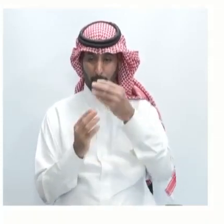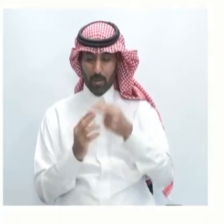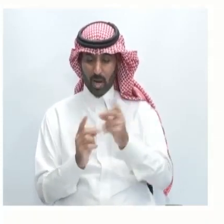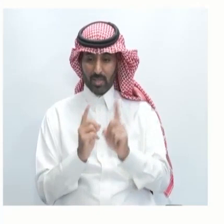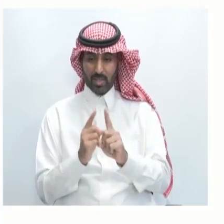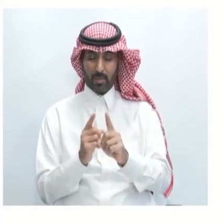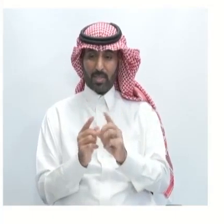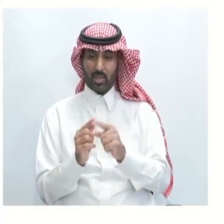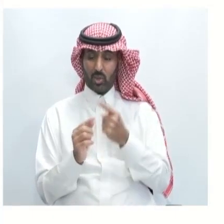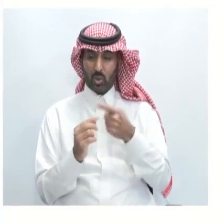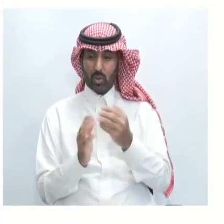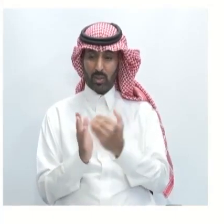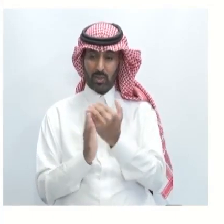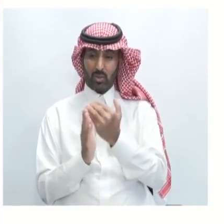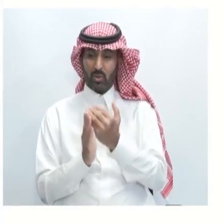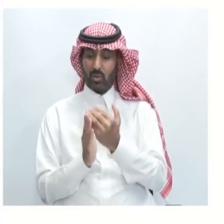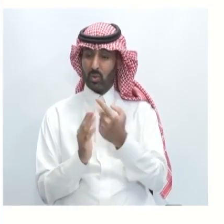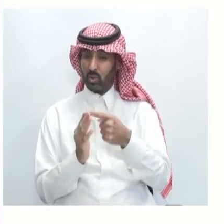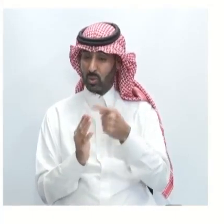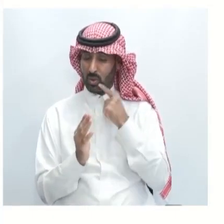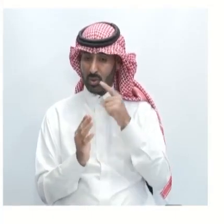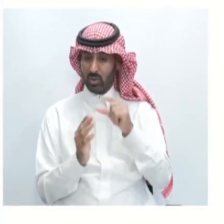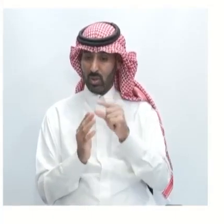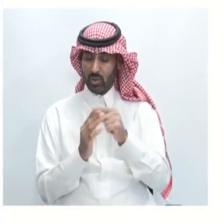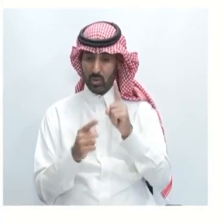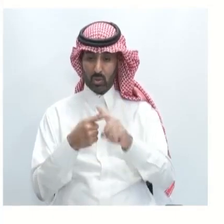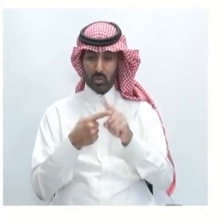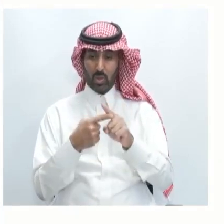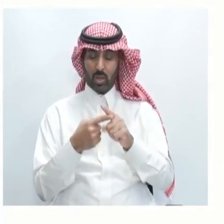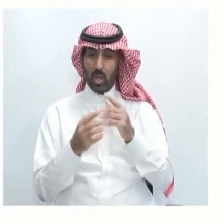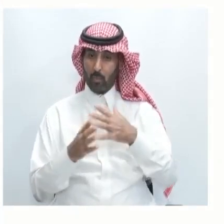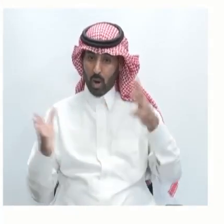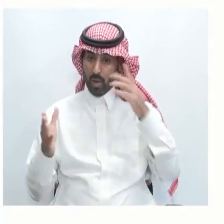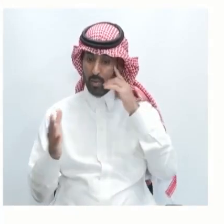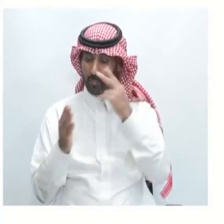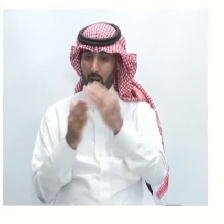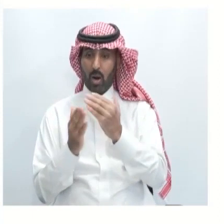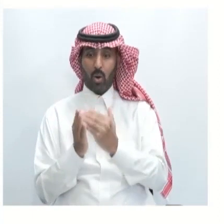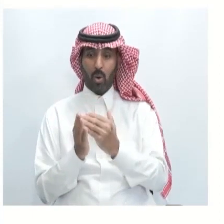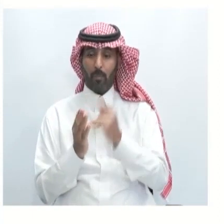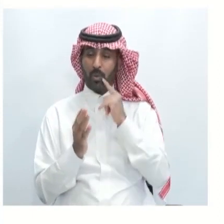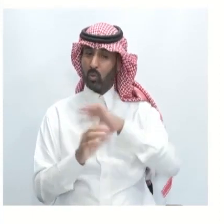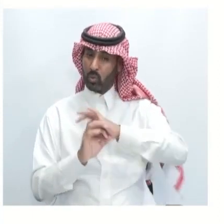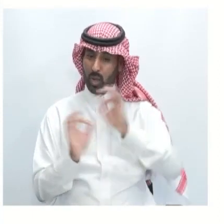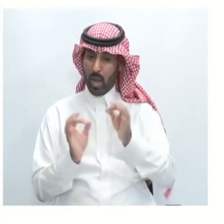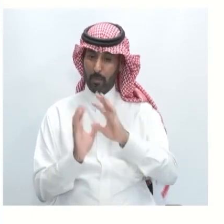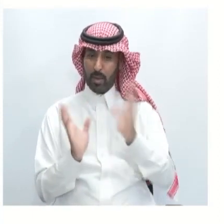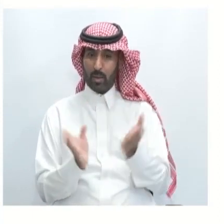موجبه والثاني شرط متعلق بالمقدمه الكبرى وهو ان تكون كليه